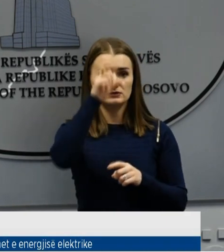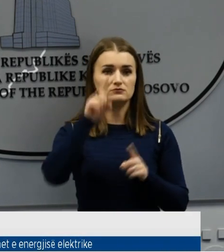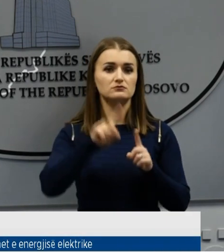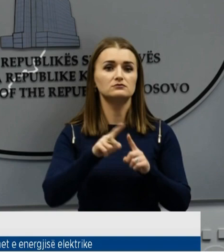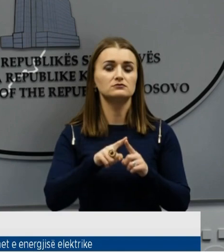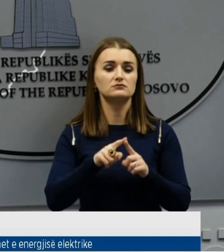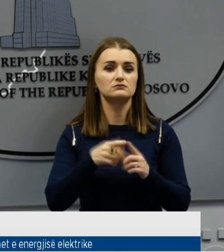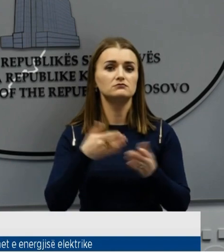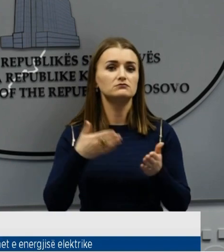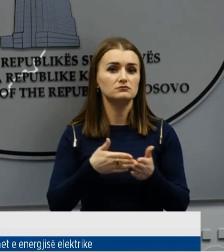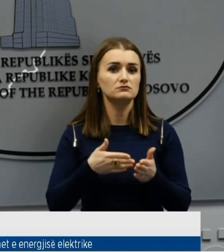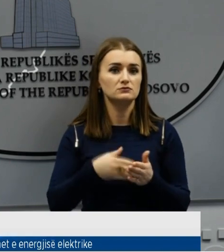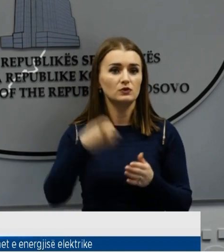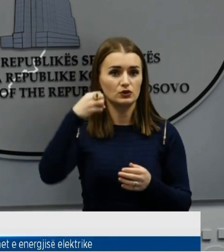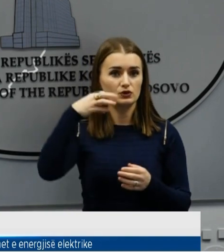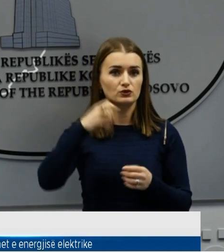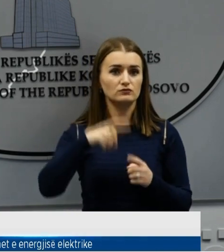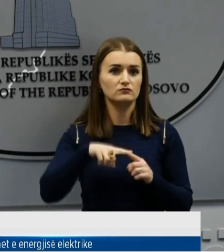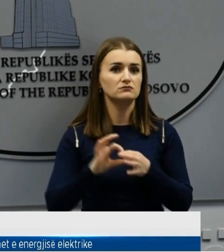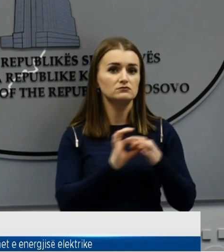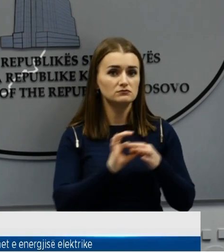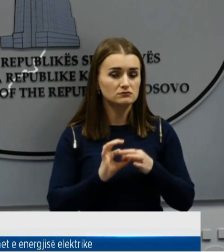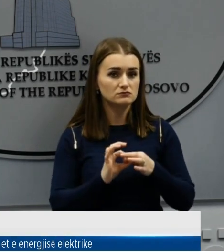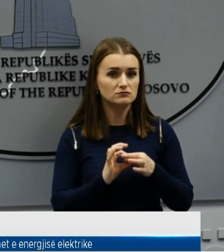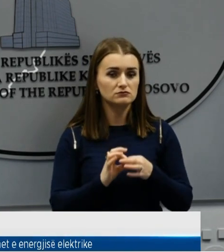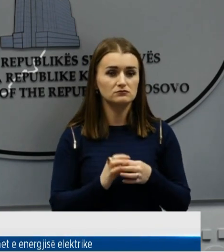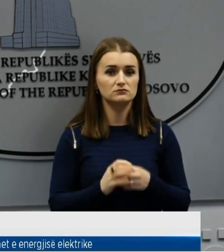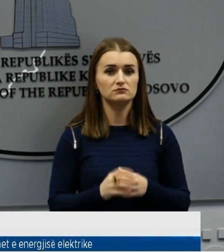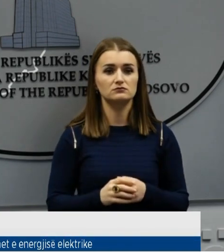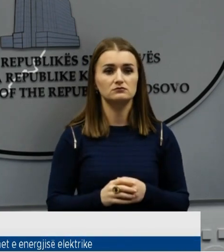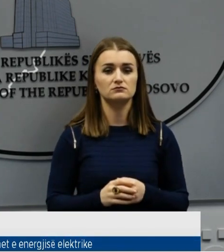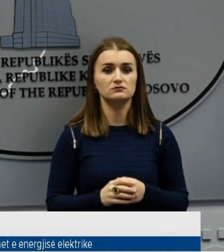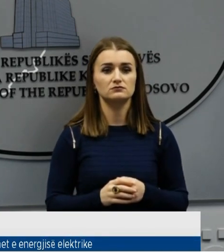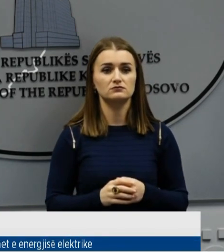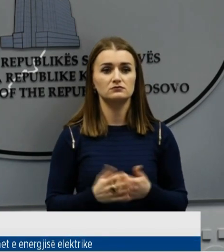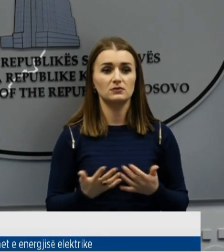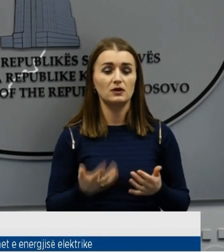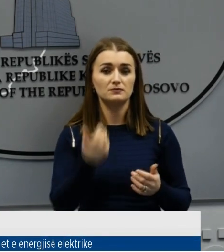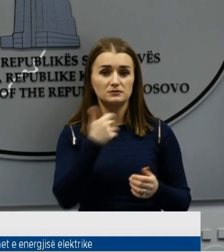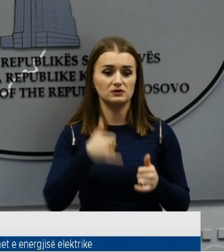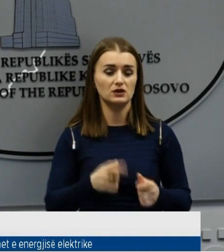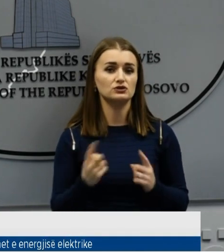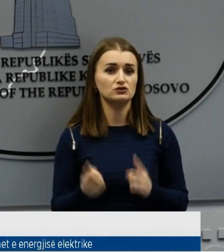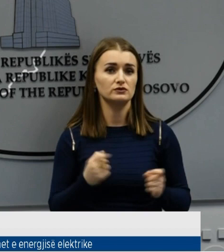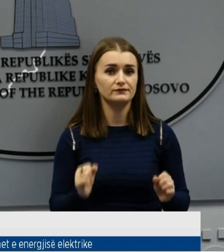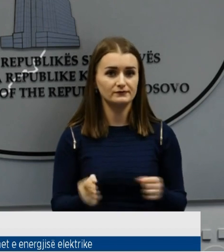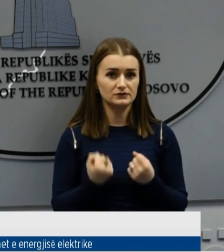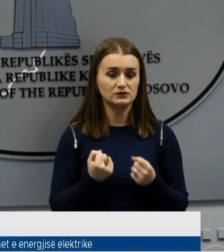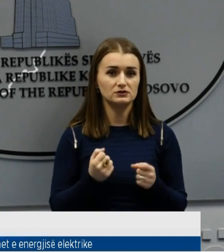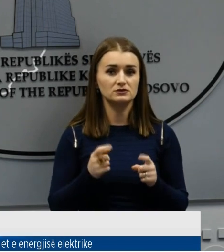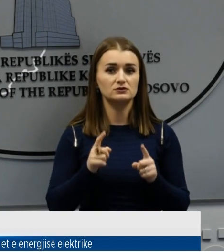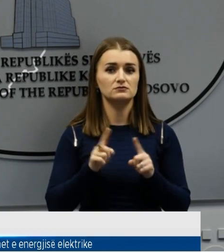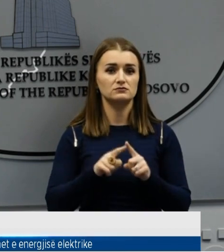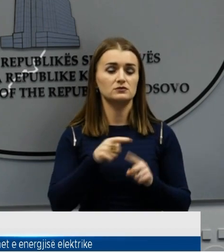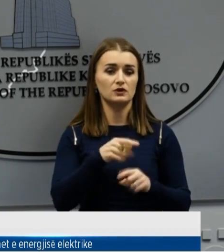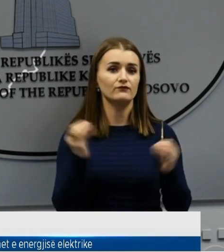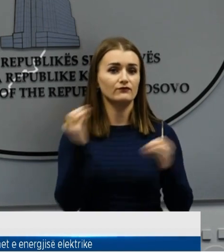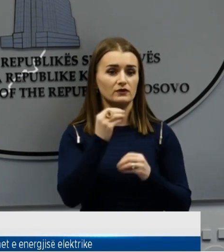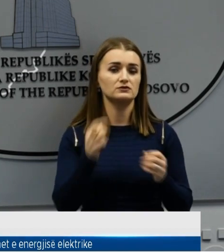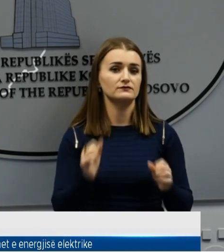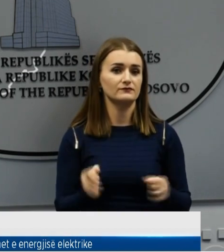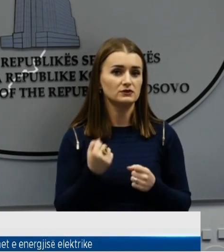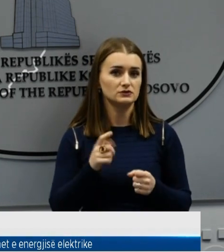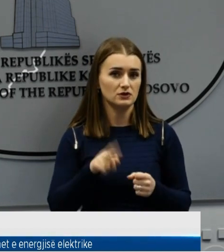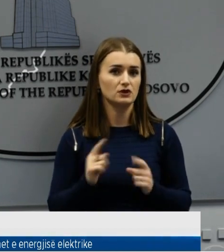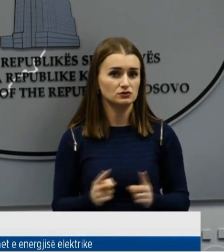është diçka e re, mirë po në situata krize, sikur që është kjo e përkajson edhe më tej situatën.